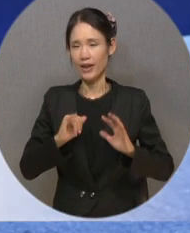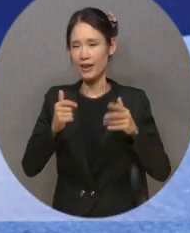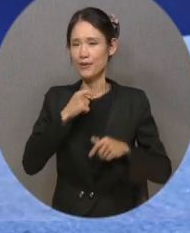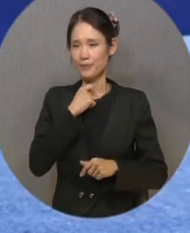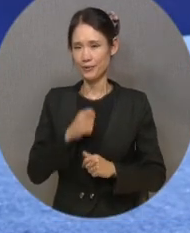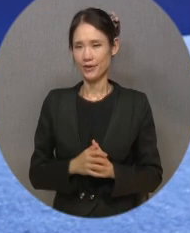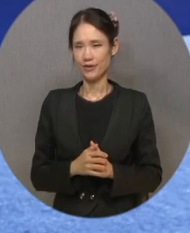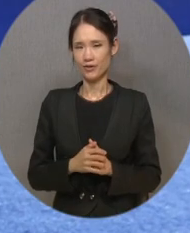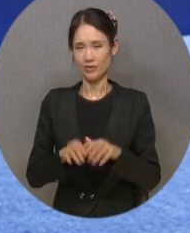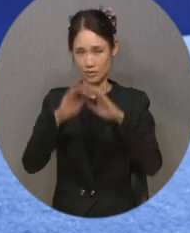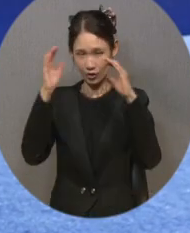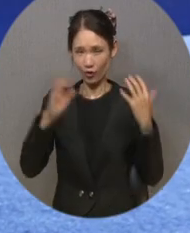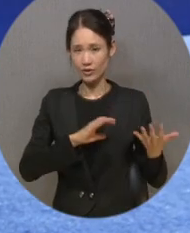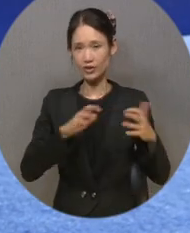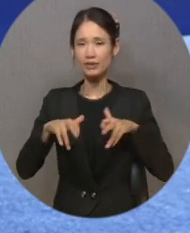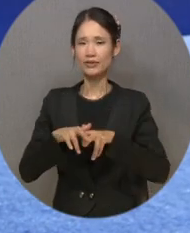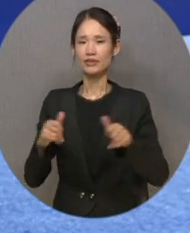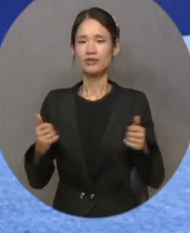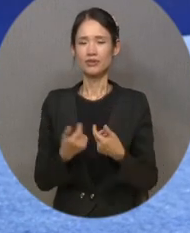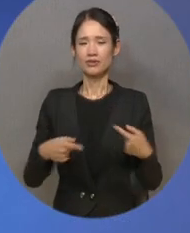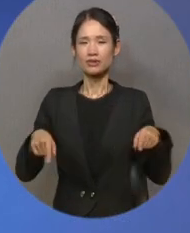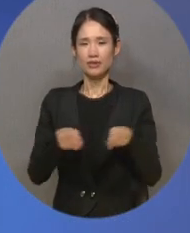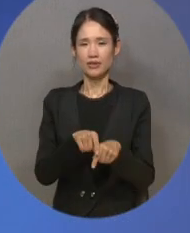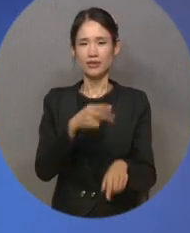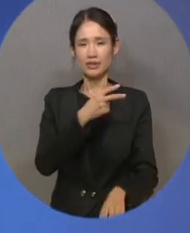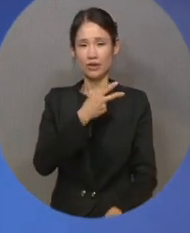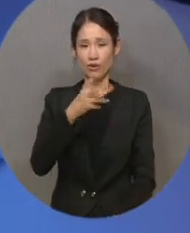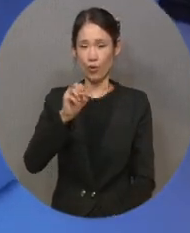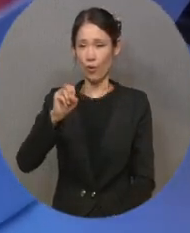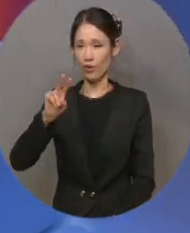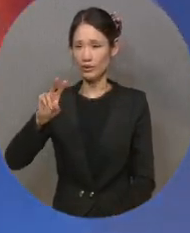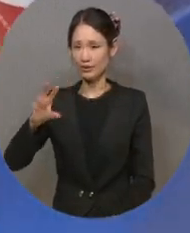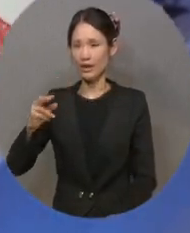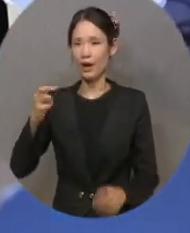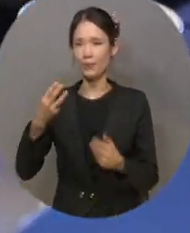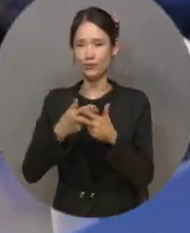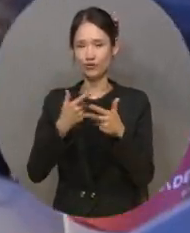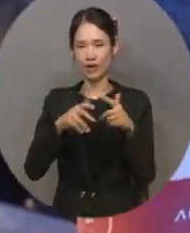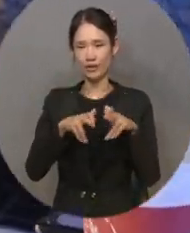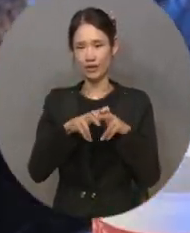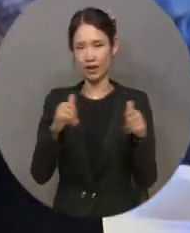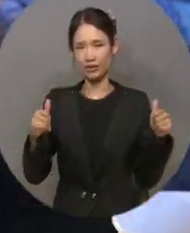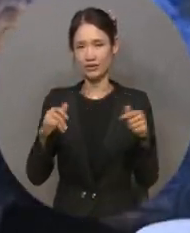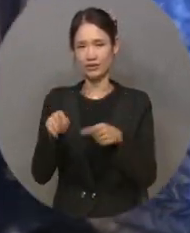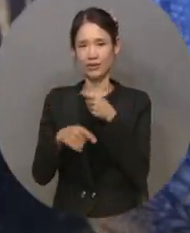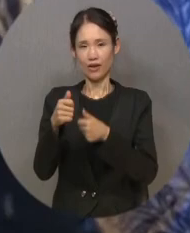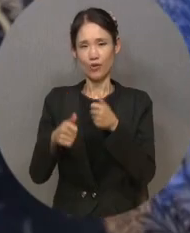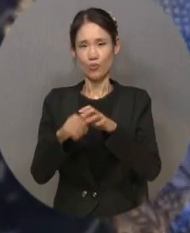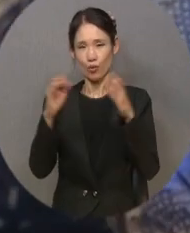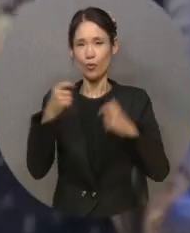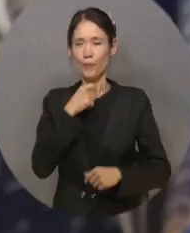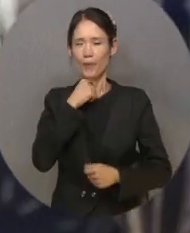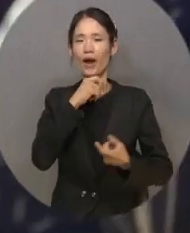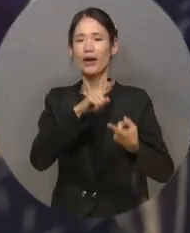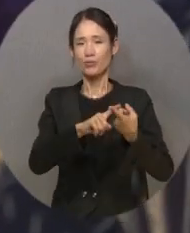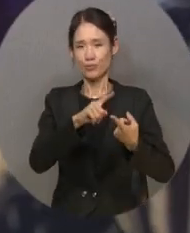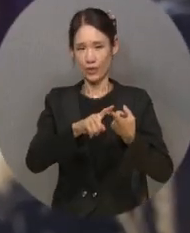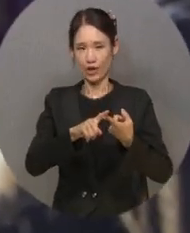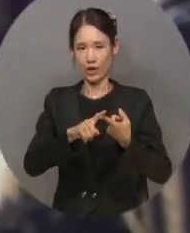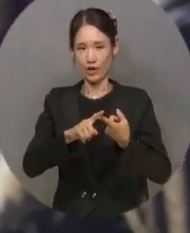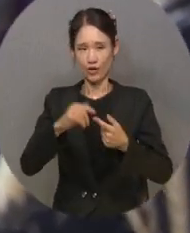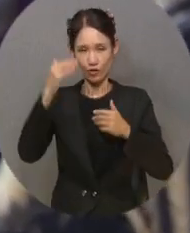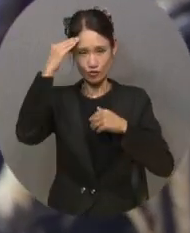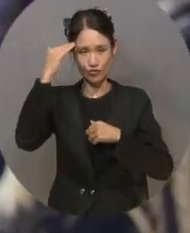전 세계 장애인들과 함께한 2023 부산세계 장애인대회 모두의 받은처럼 이번 대회가